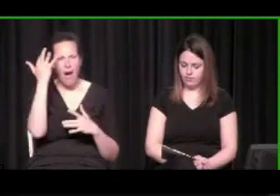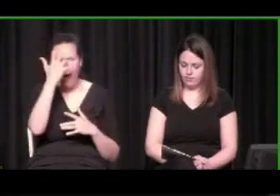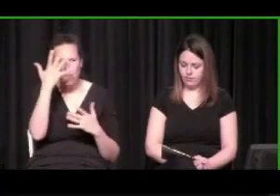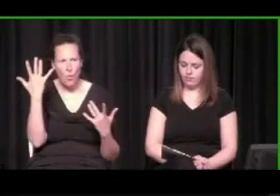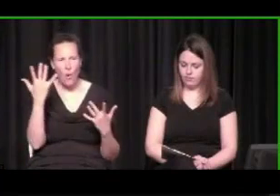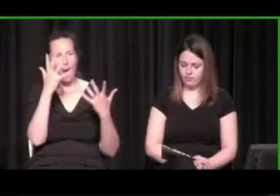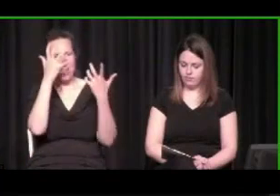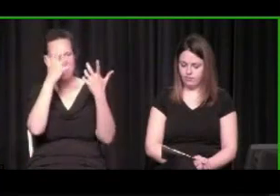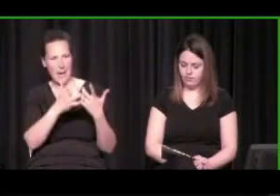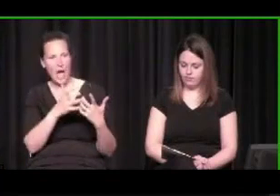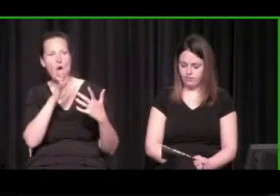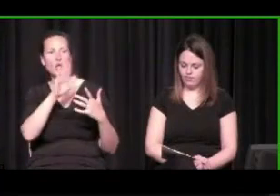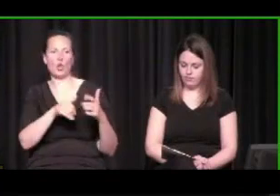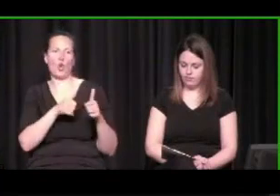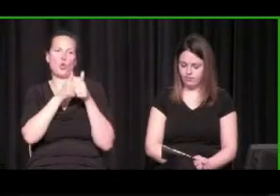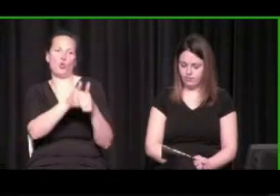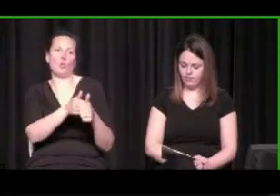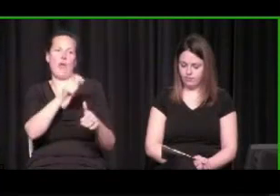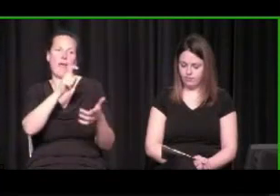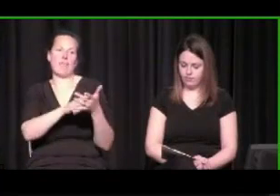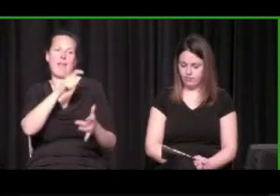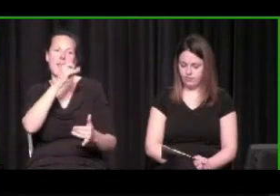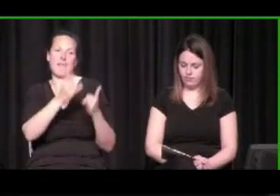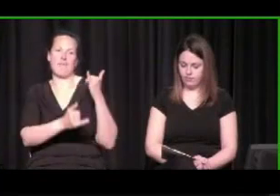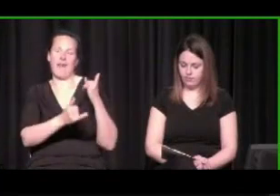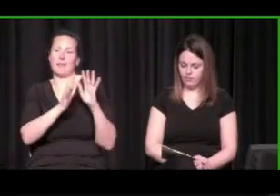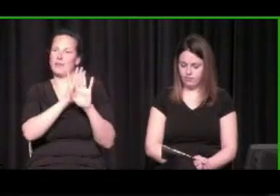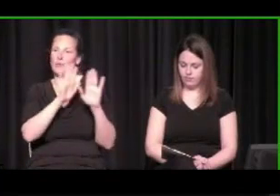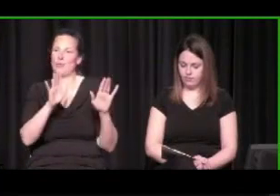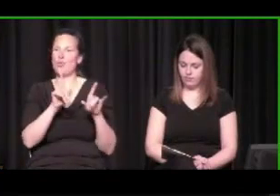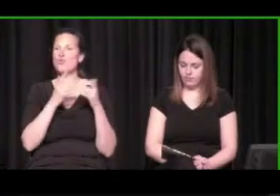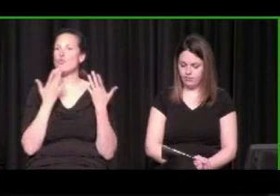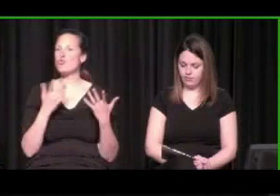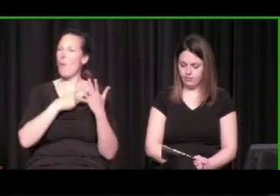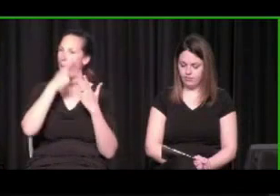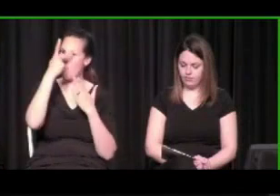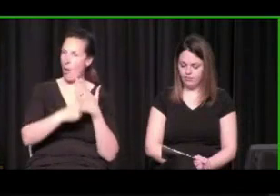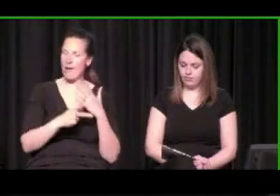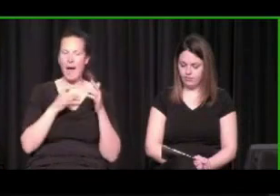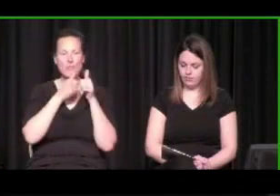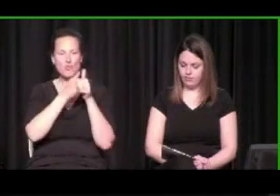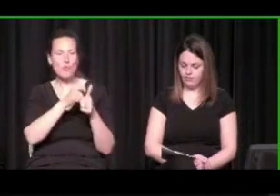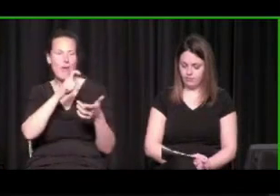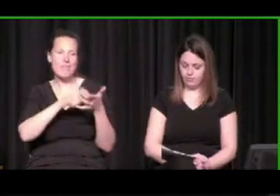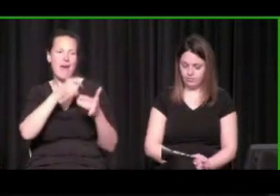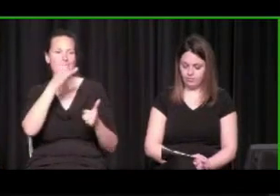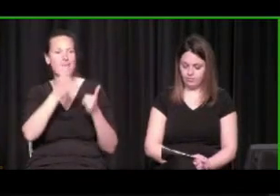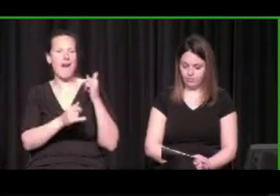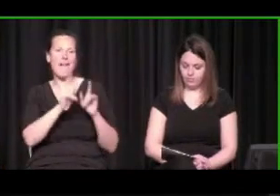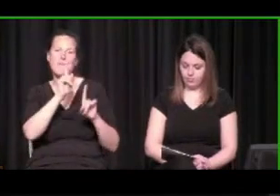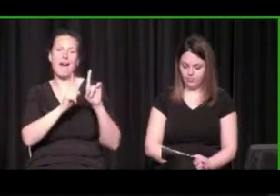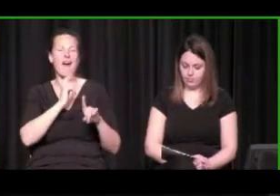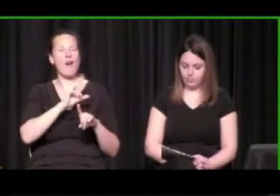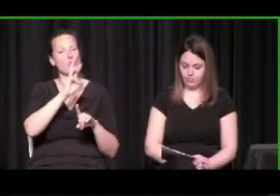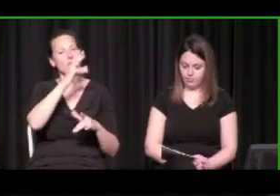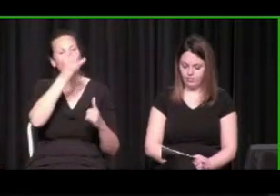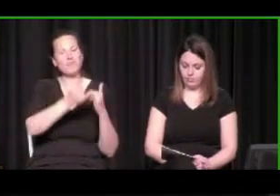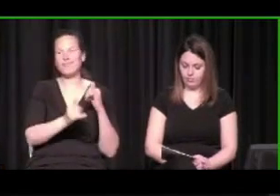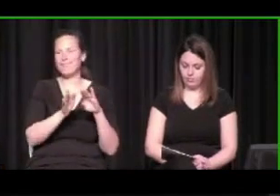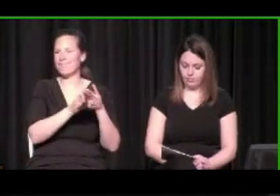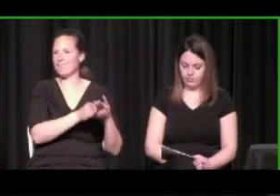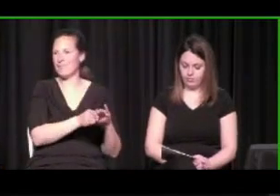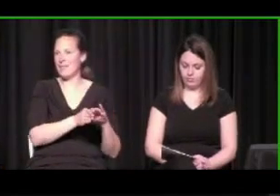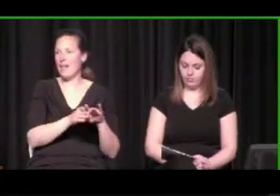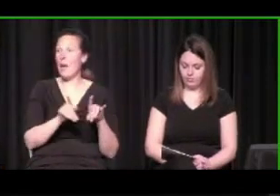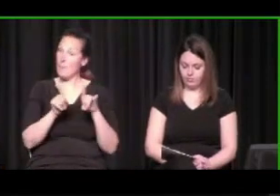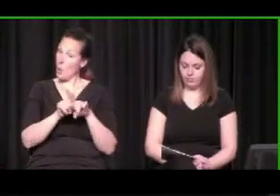et non pas en fonction des exigences ou des contingences finalement des organisations. Et bien sûr,